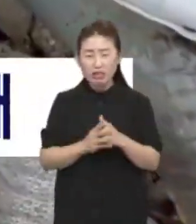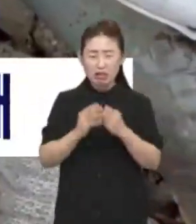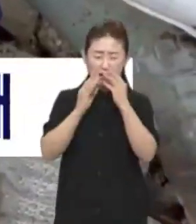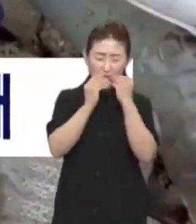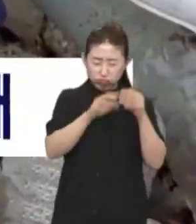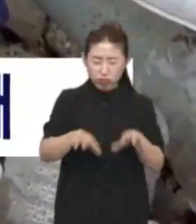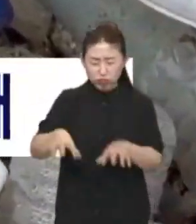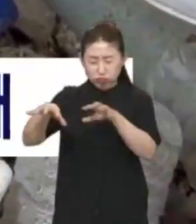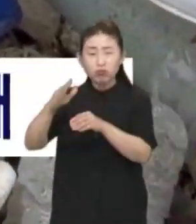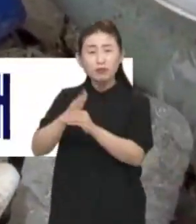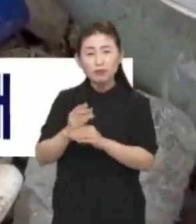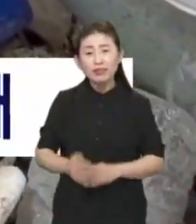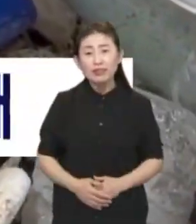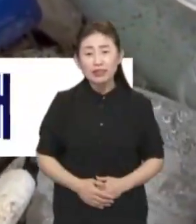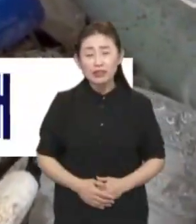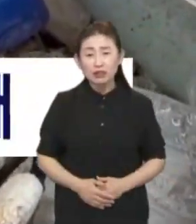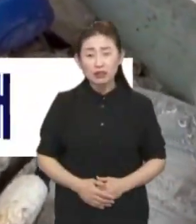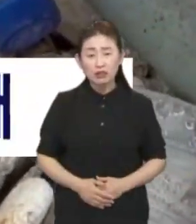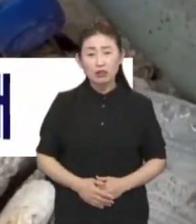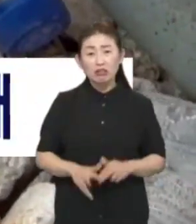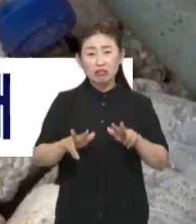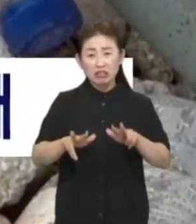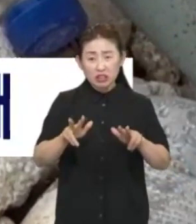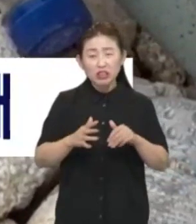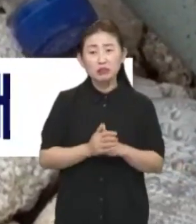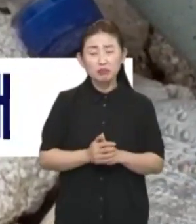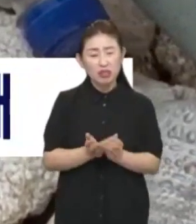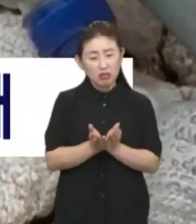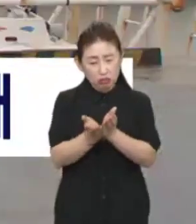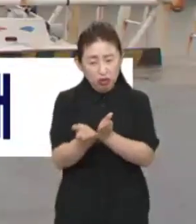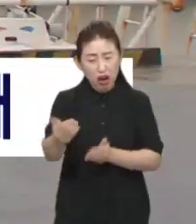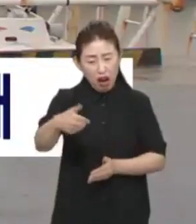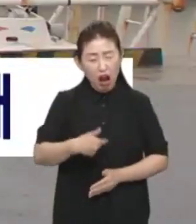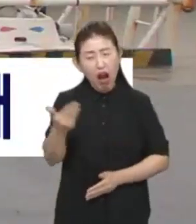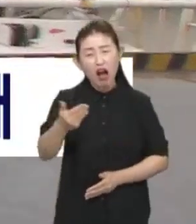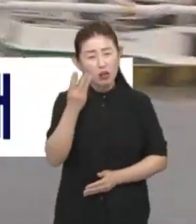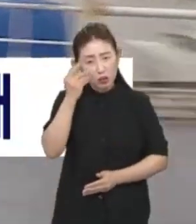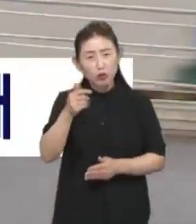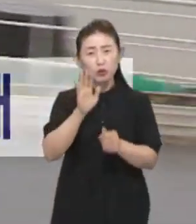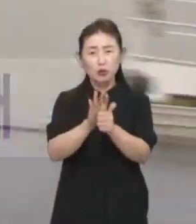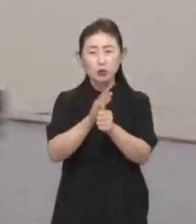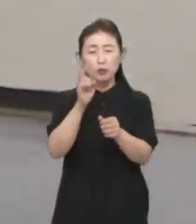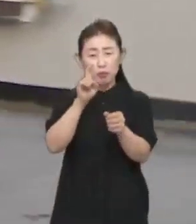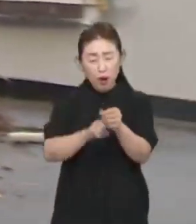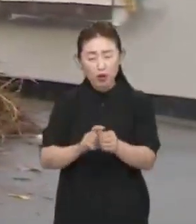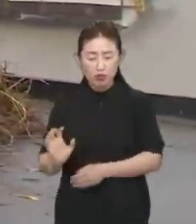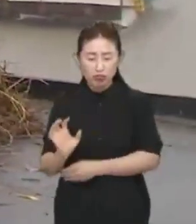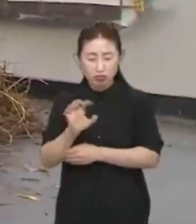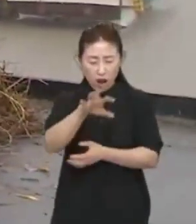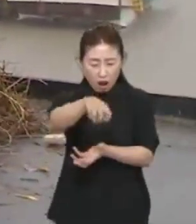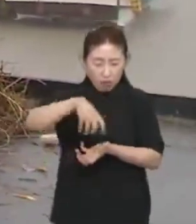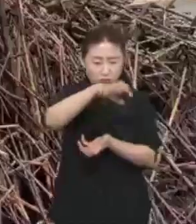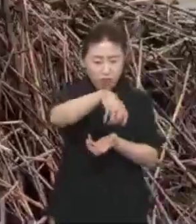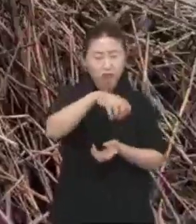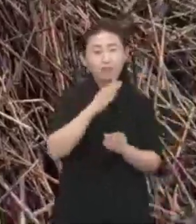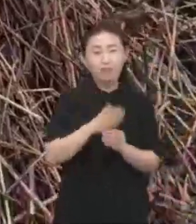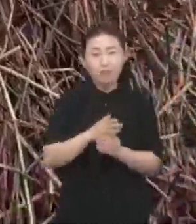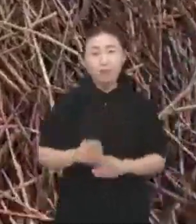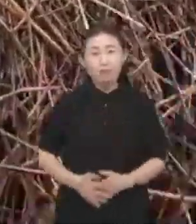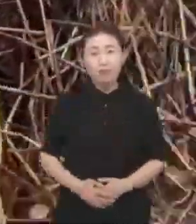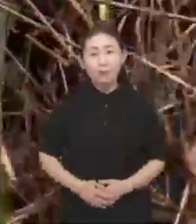앓고 있습니다. 군은 지역 어청계와 함께 어선 입출항에 피해가 없도록 중장비를 동원해 수거 작업을 벌이고